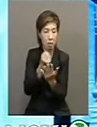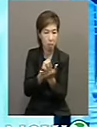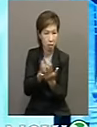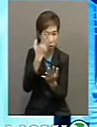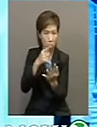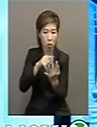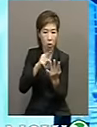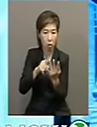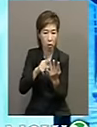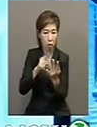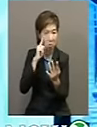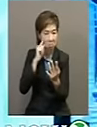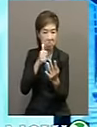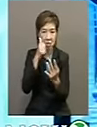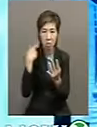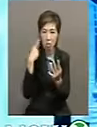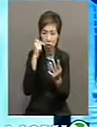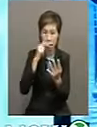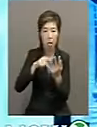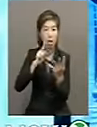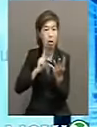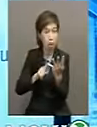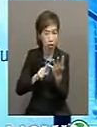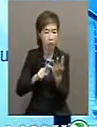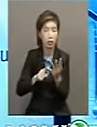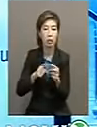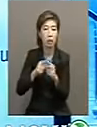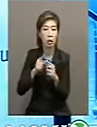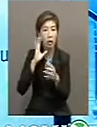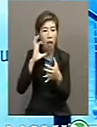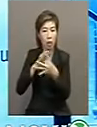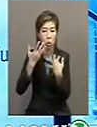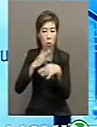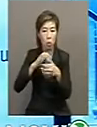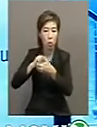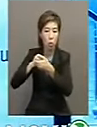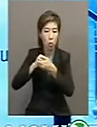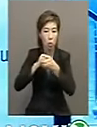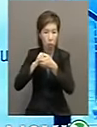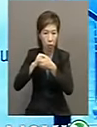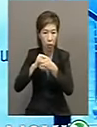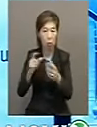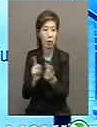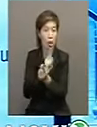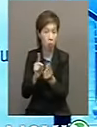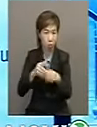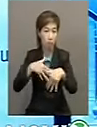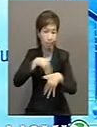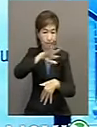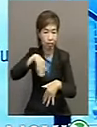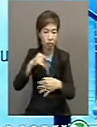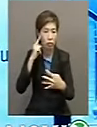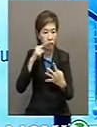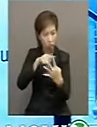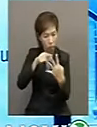ข้างยุทษาสตด้านคุค่า และคานิยมสุท้ายค ยุทษาสตด้านการอยู่รวมกันในโลกสังคมก